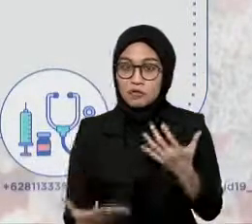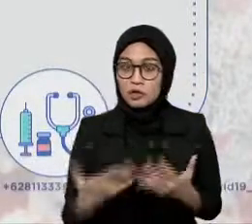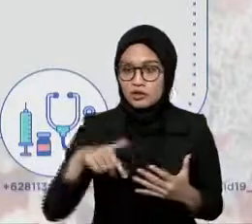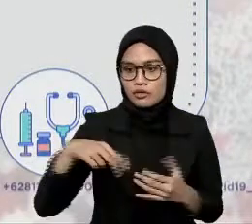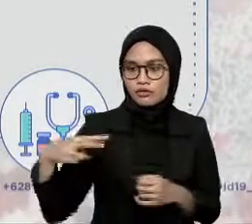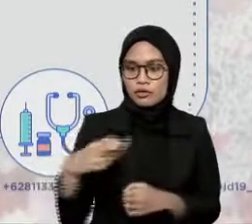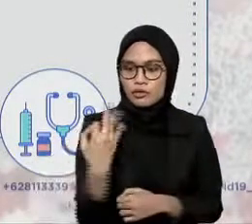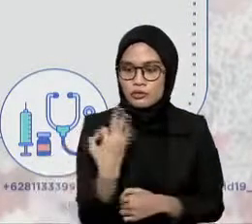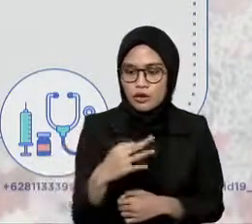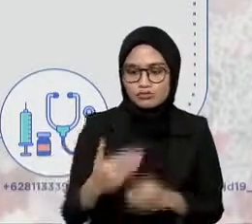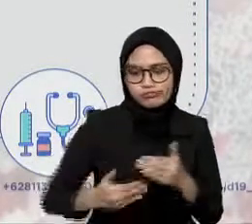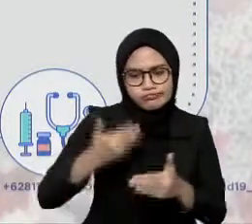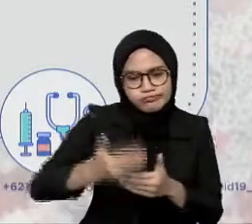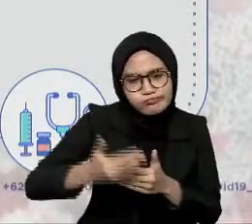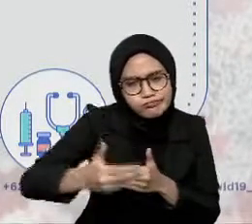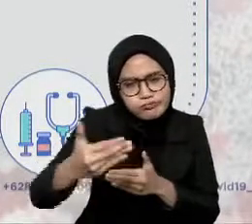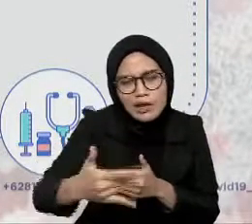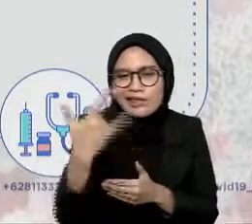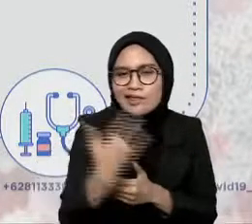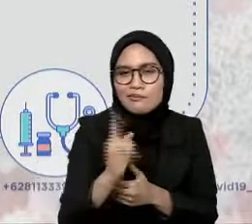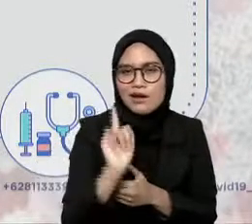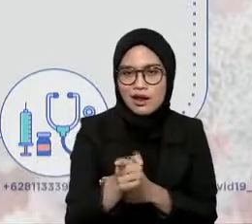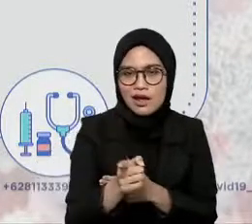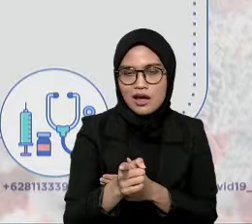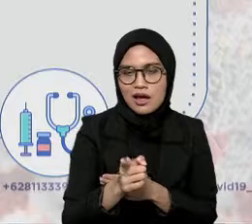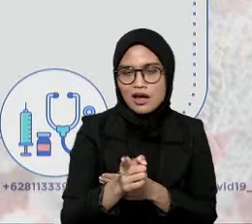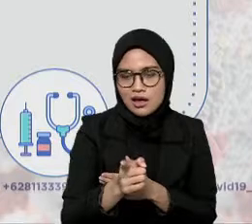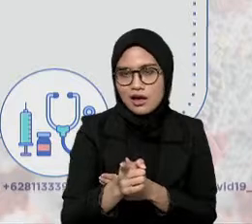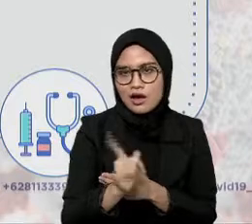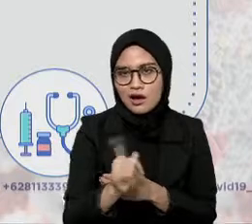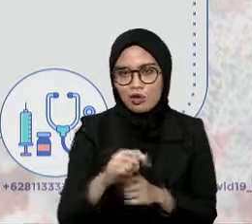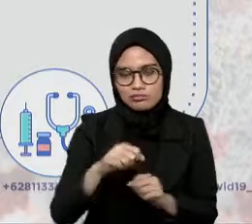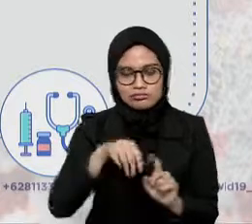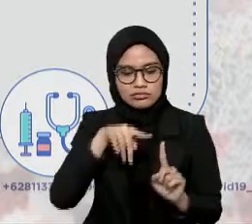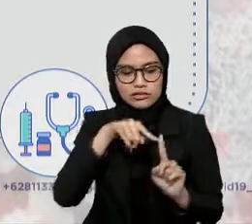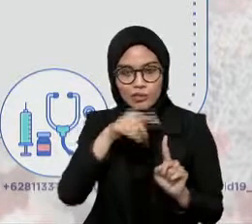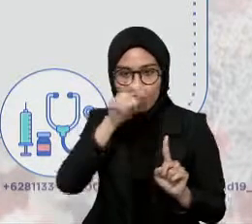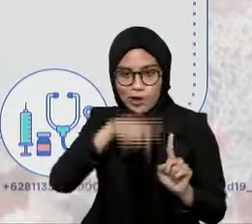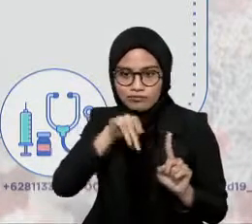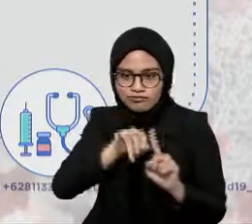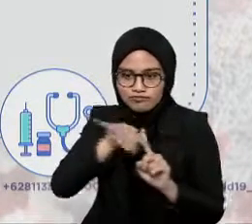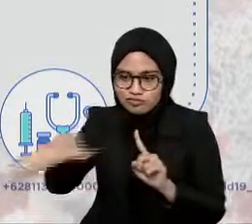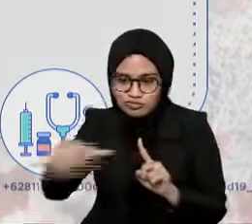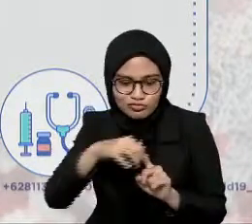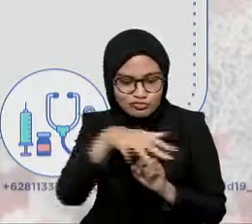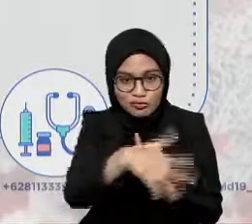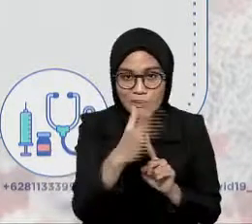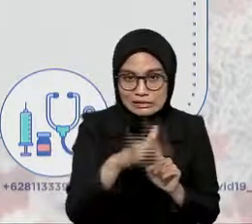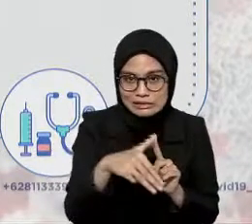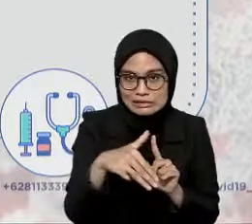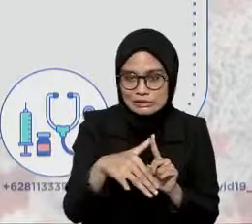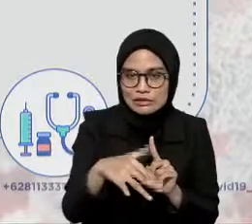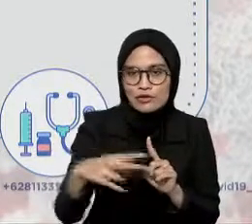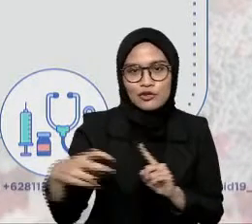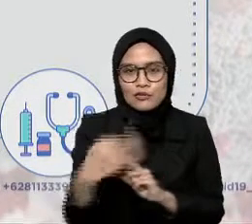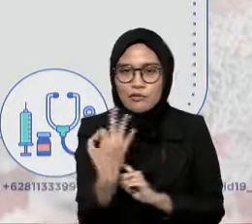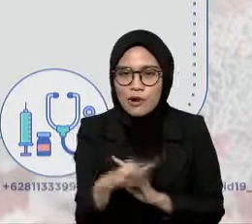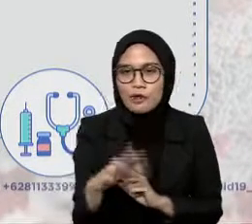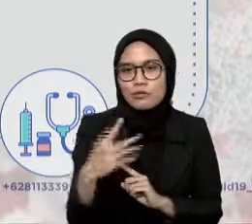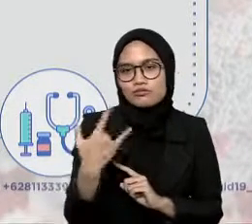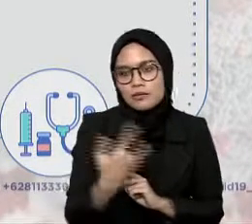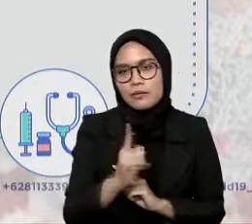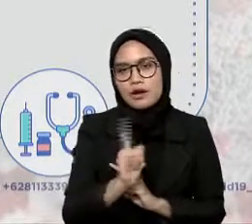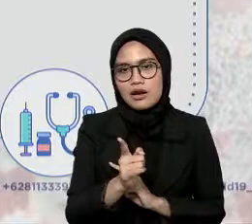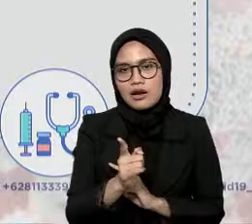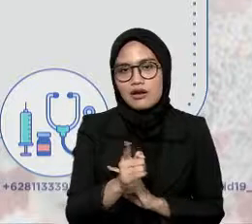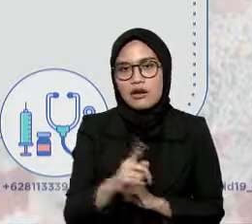terus ada selama penularan masih terjadi. Sebelum Omikron, telah ditemukan berbagai varian COVID-19 seperti